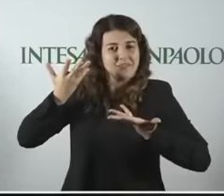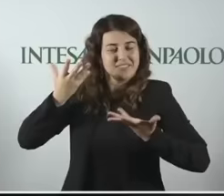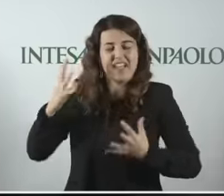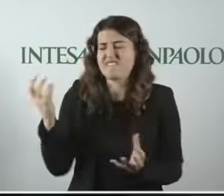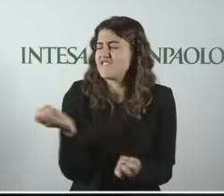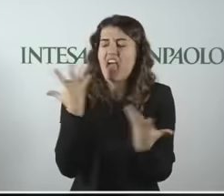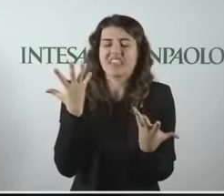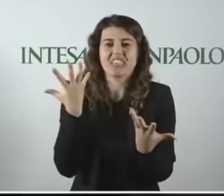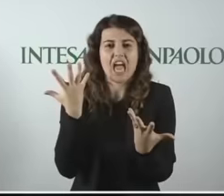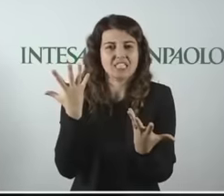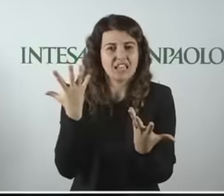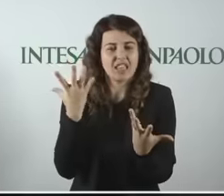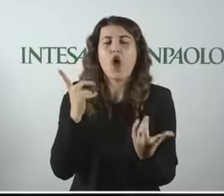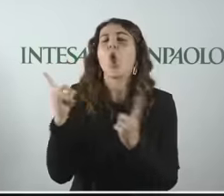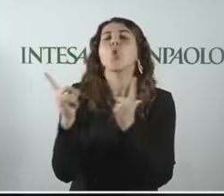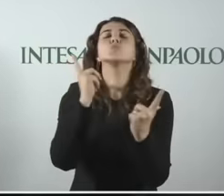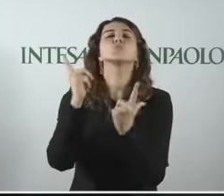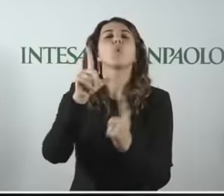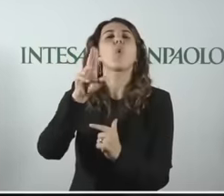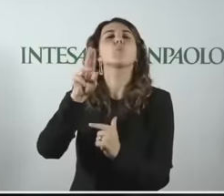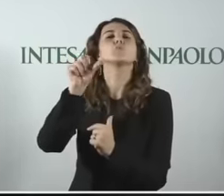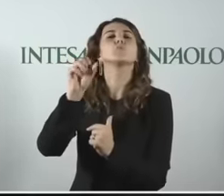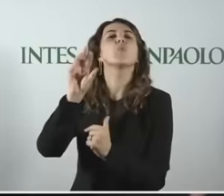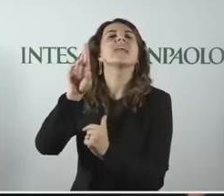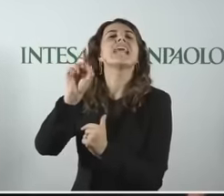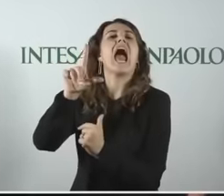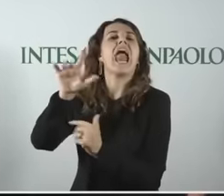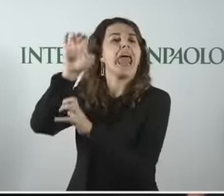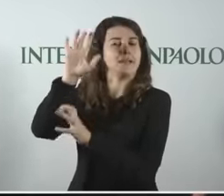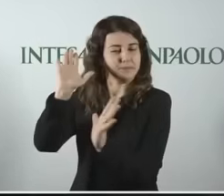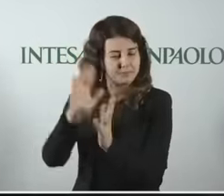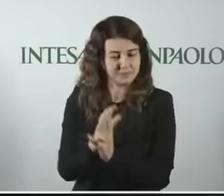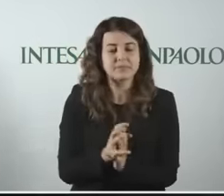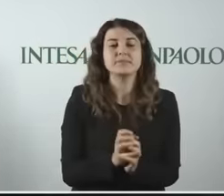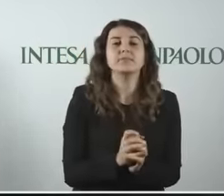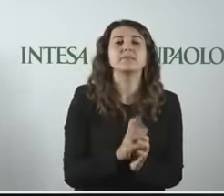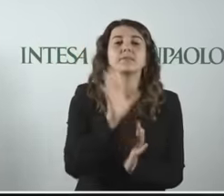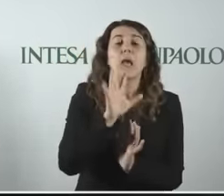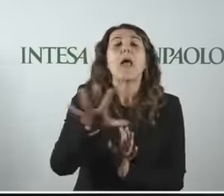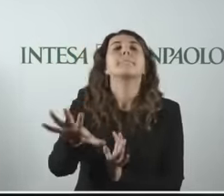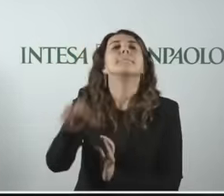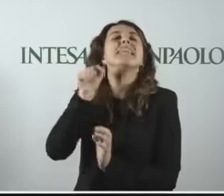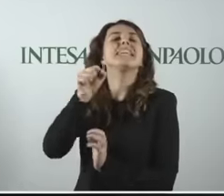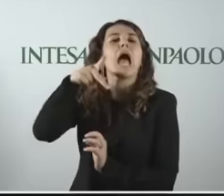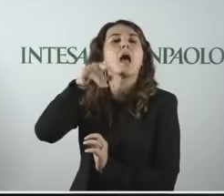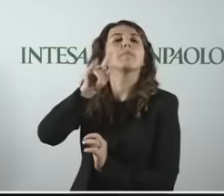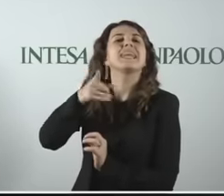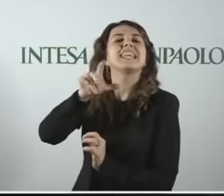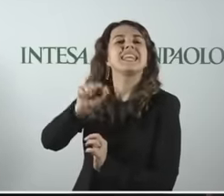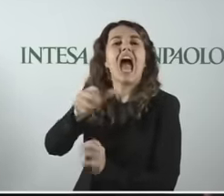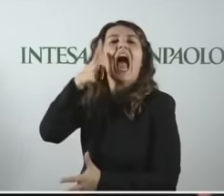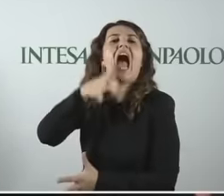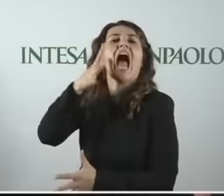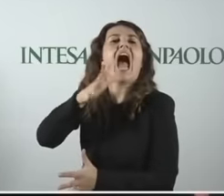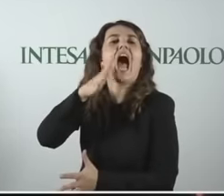fantastico se volete lussurian per l'appunto prendi Anzi piglia lei dice piglia acqua